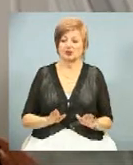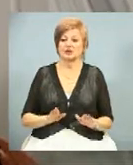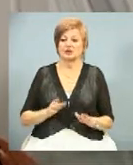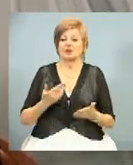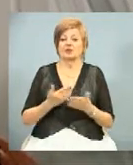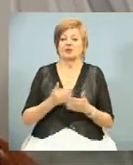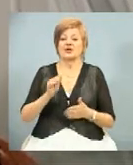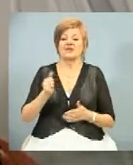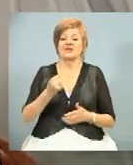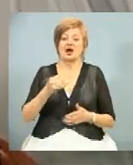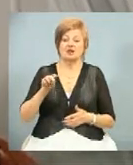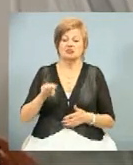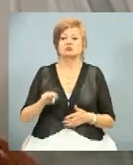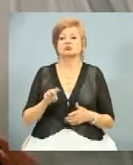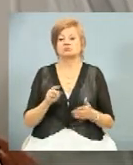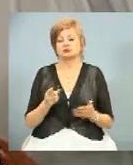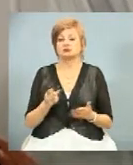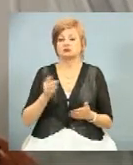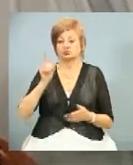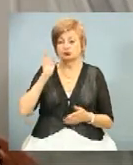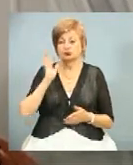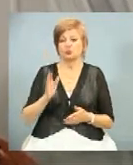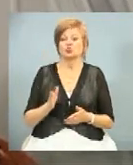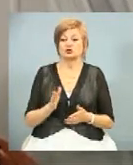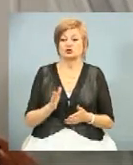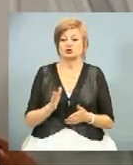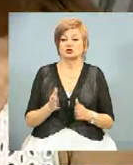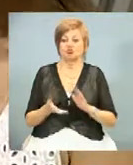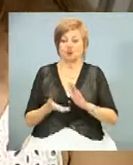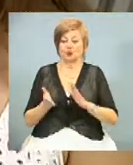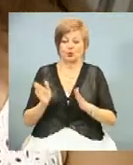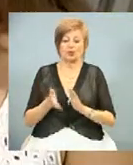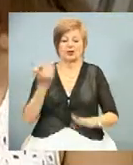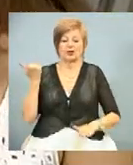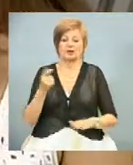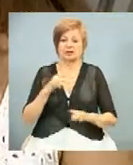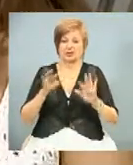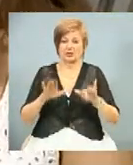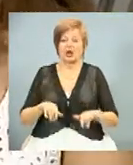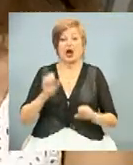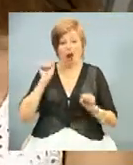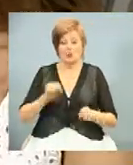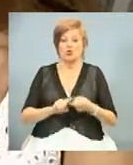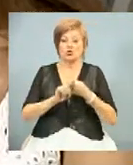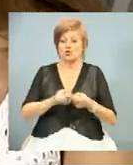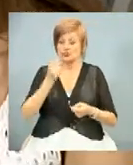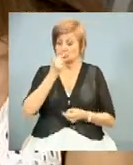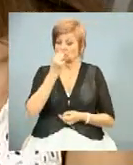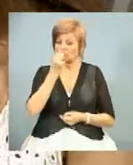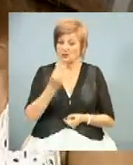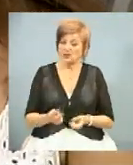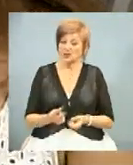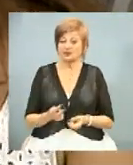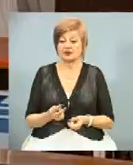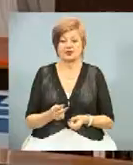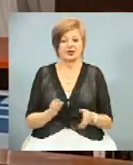файли, наприклад, дуже важливі, будуть видалені із комп'ютера. А ми якось можемо цих вірусів побачити на комп'ютері чи